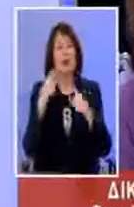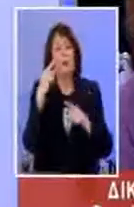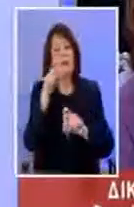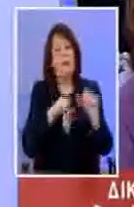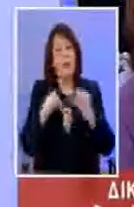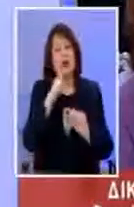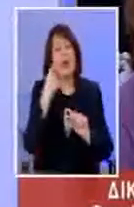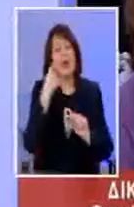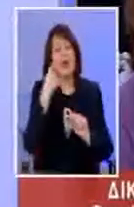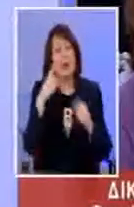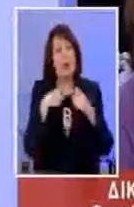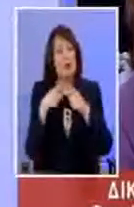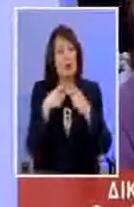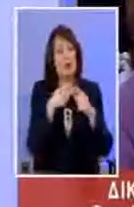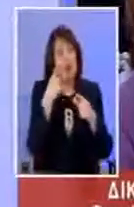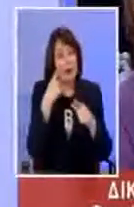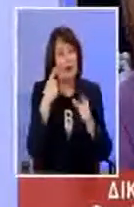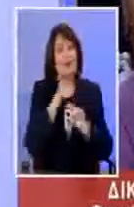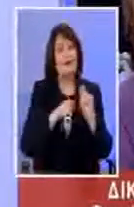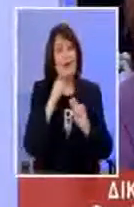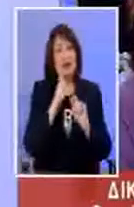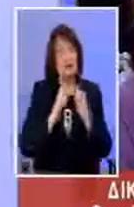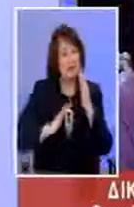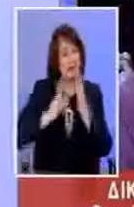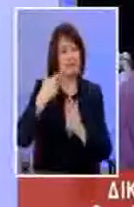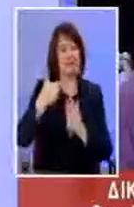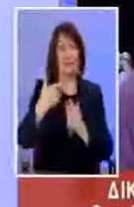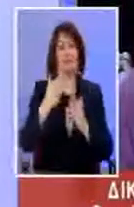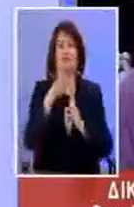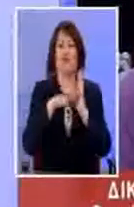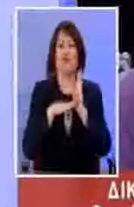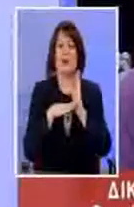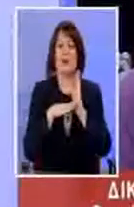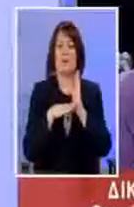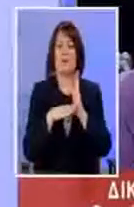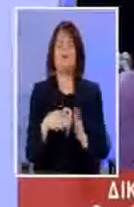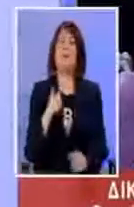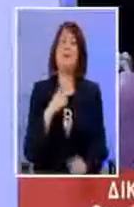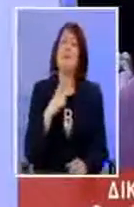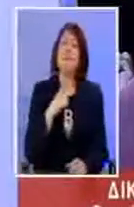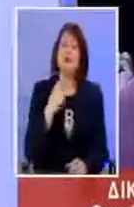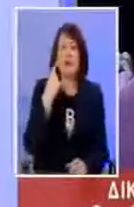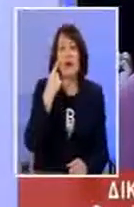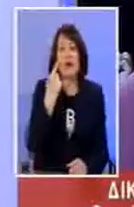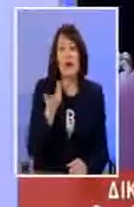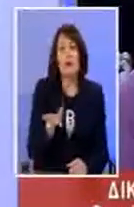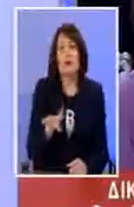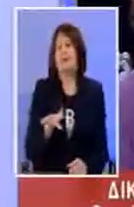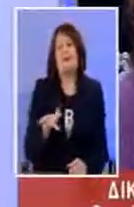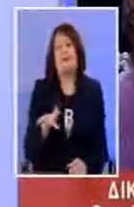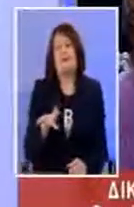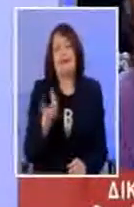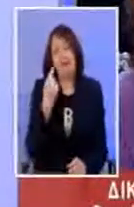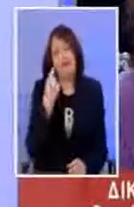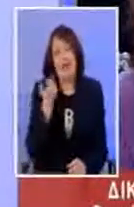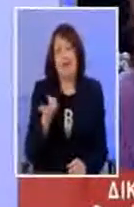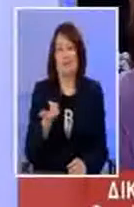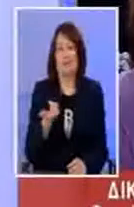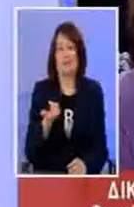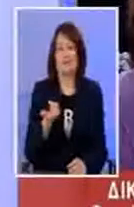να δημιουργήσει να εξελιχθεί αυτό το πρόγραμμα. Περιμένουμε κι εμείς με τη σειρά μας να δούμε τώρα